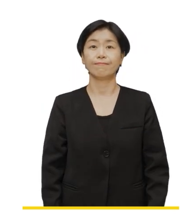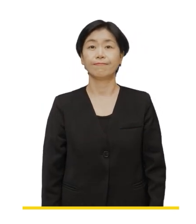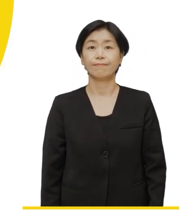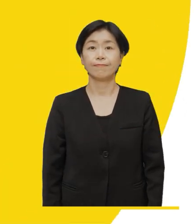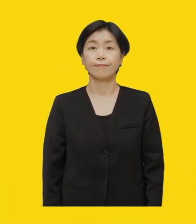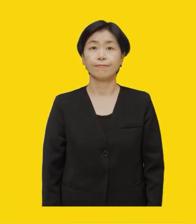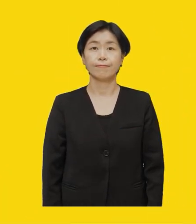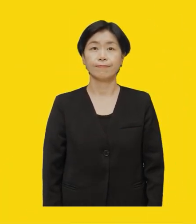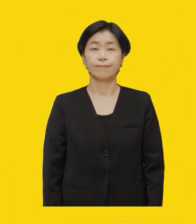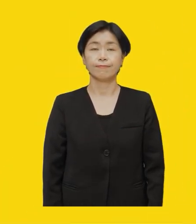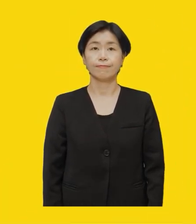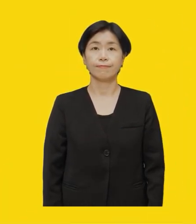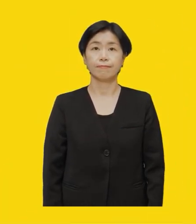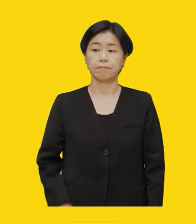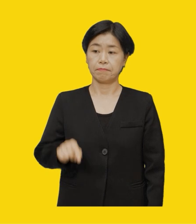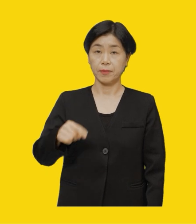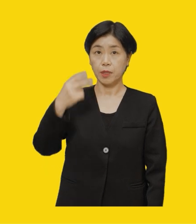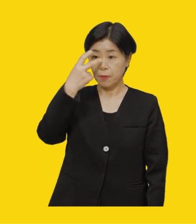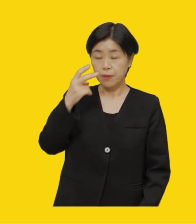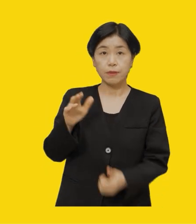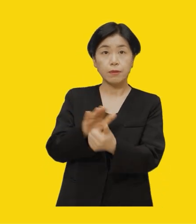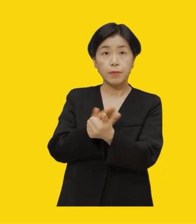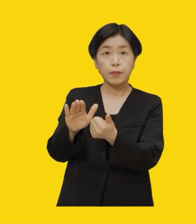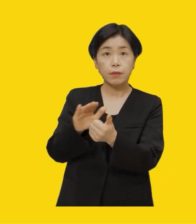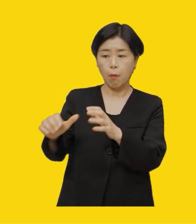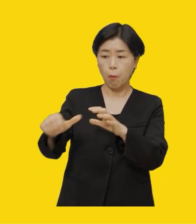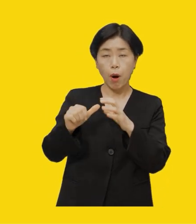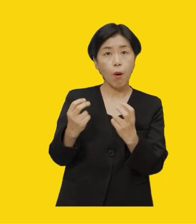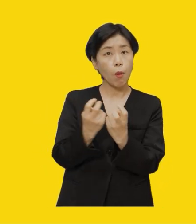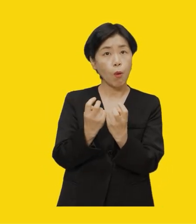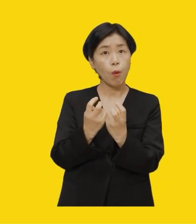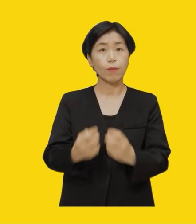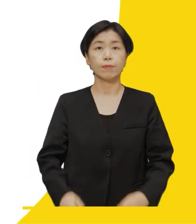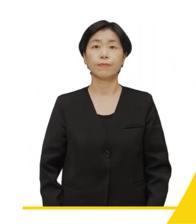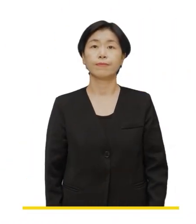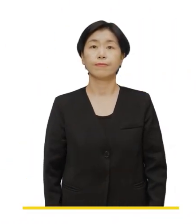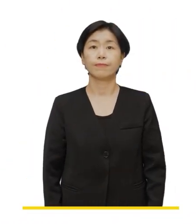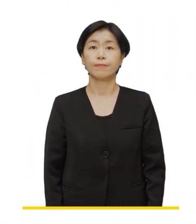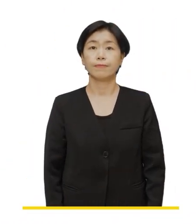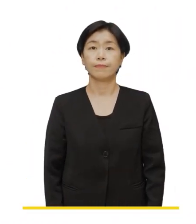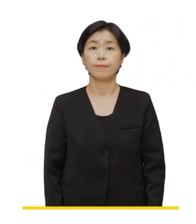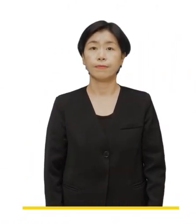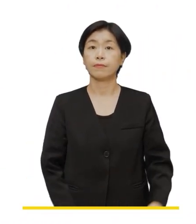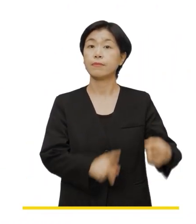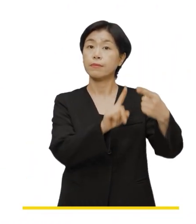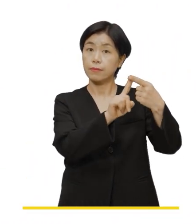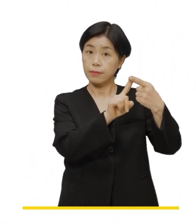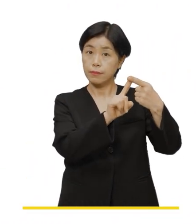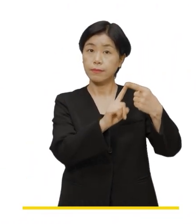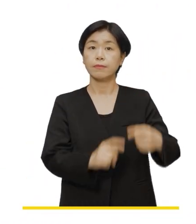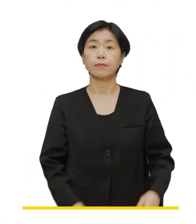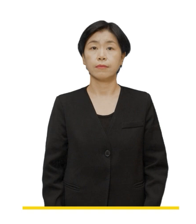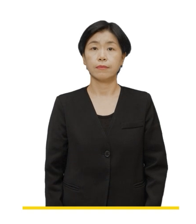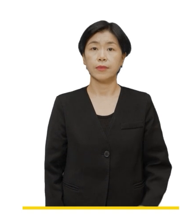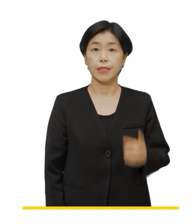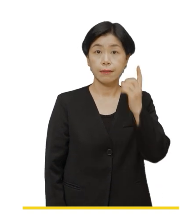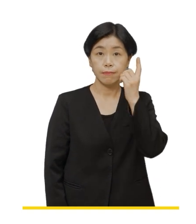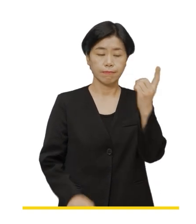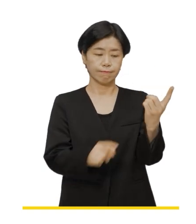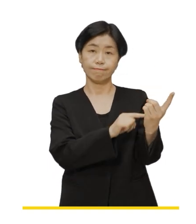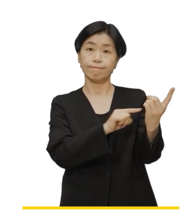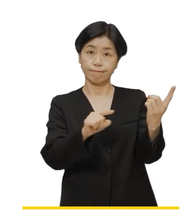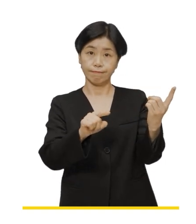있어요. 간편검색 서비스는 어떻게 이용하나요? 첫 번째,